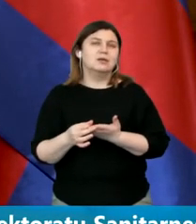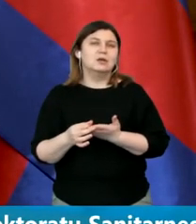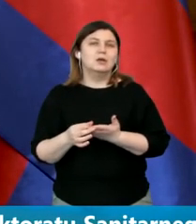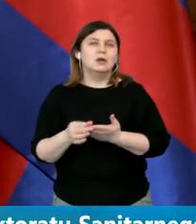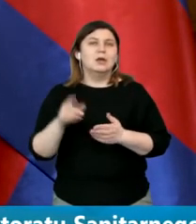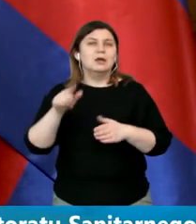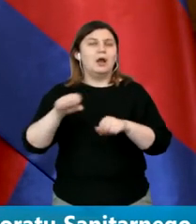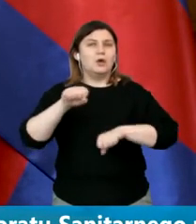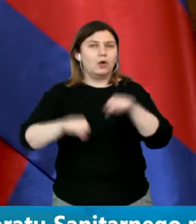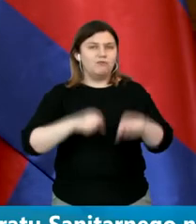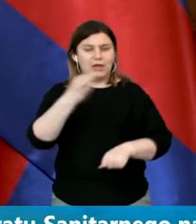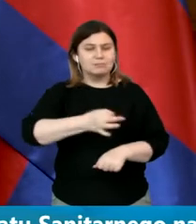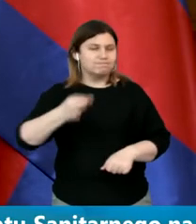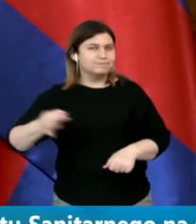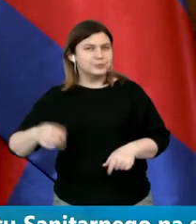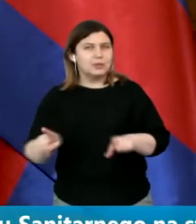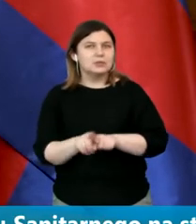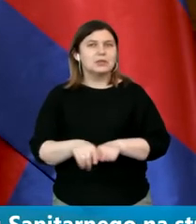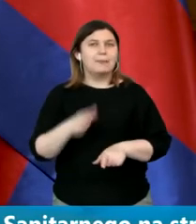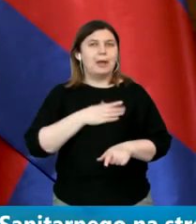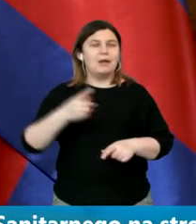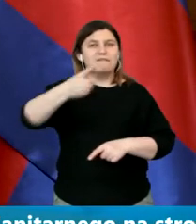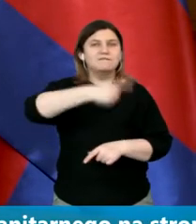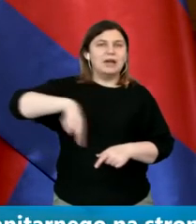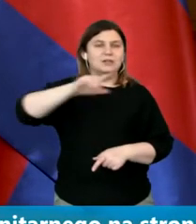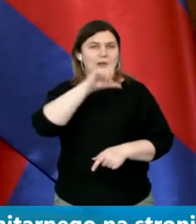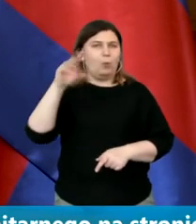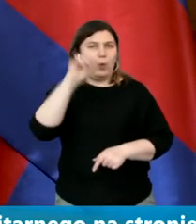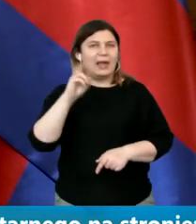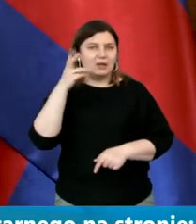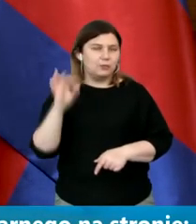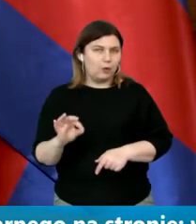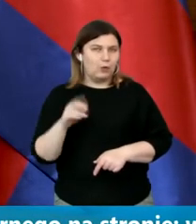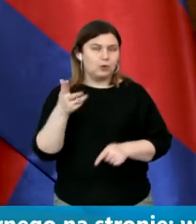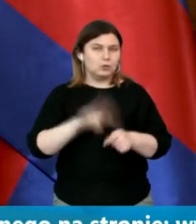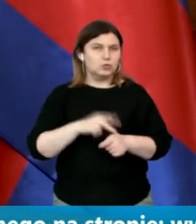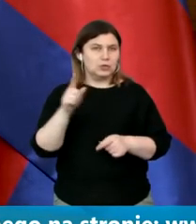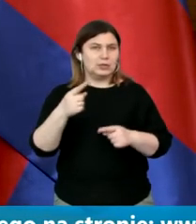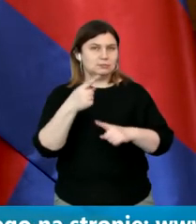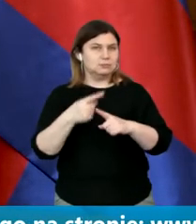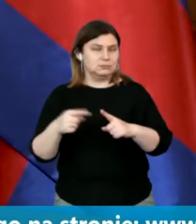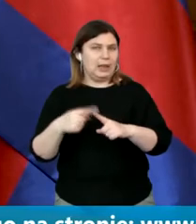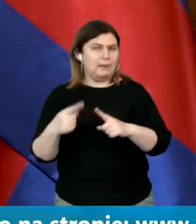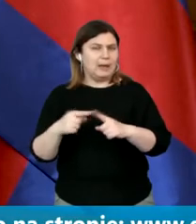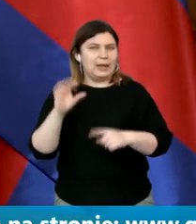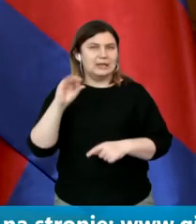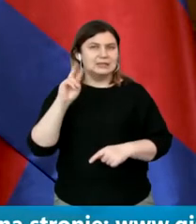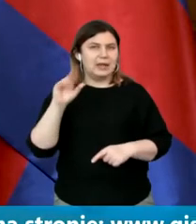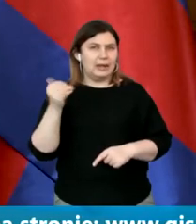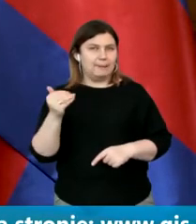stanowiska dla rowerów i oczywiście mamy też swoje duże węzły, choćby węzeł Łękno, który jest jednym z elementów SKM-ki, czy